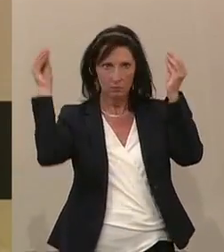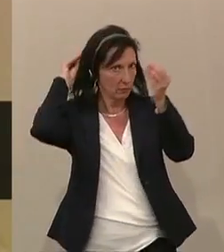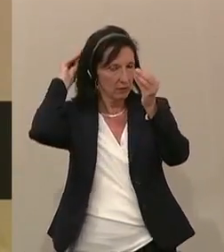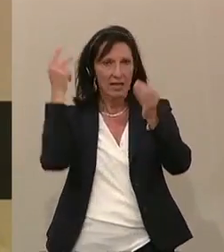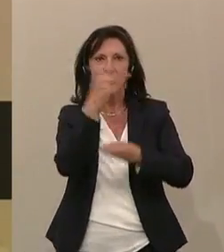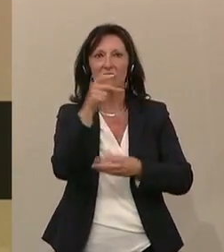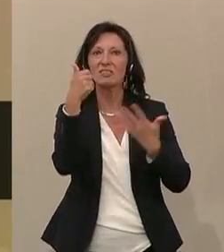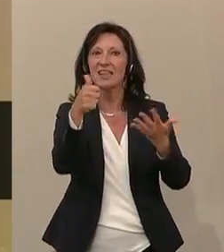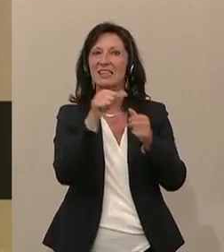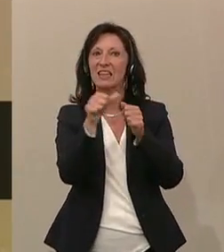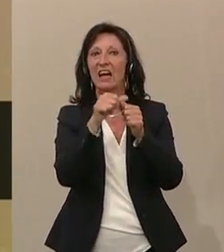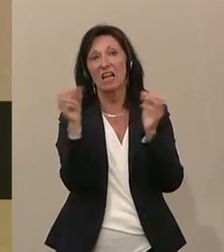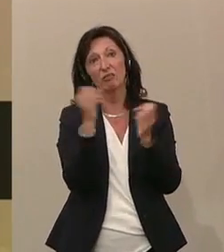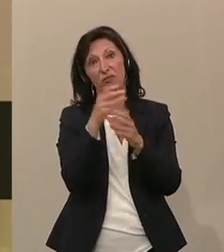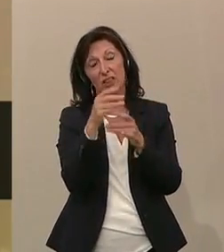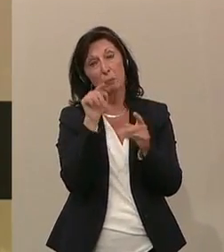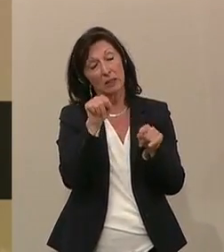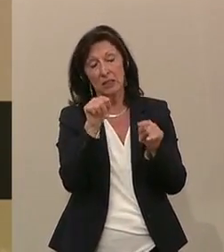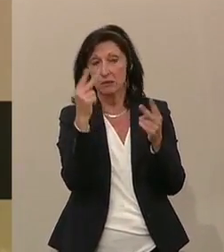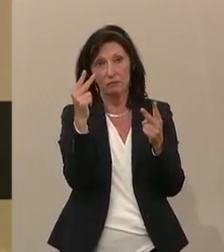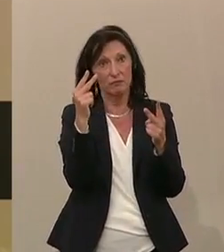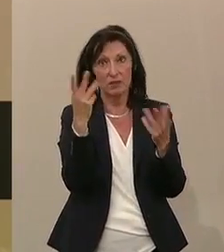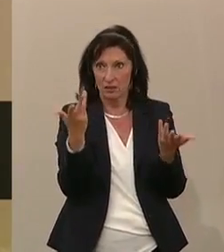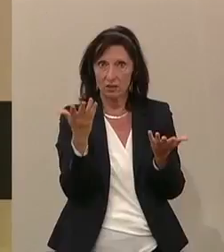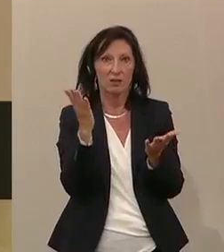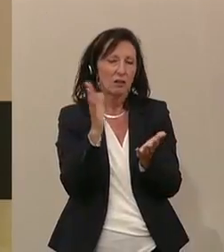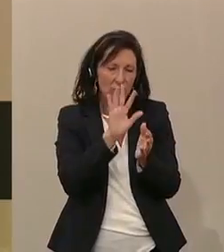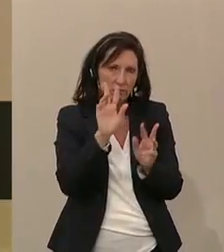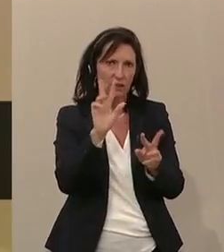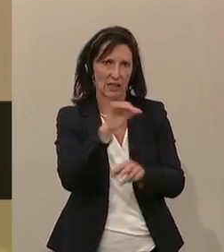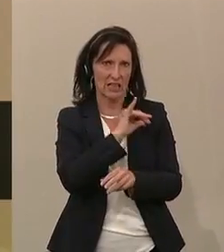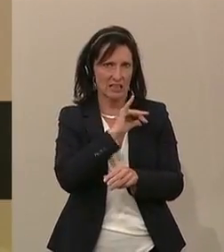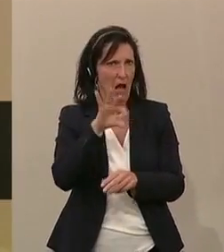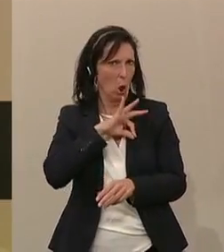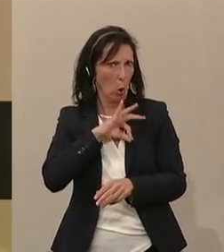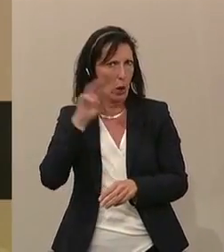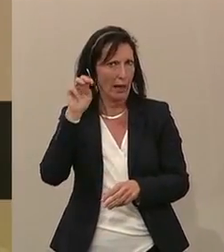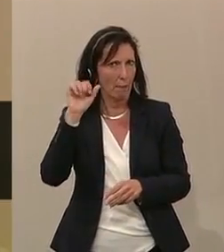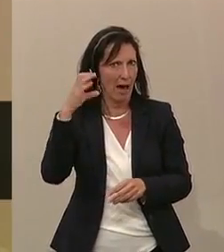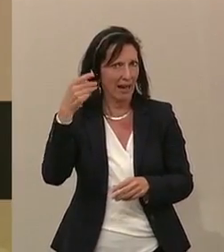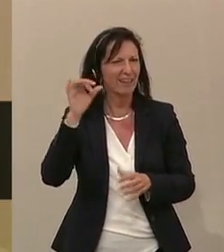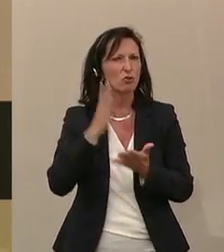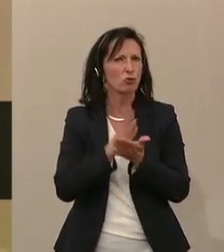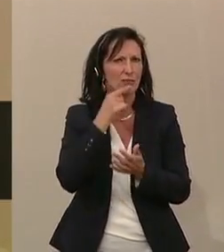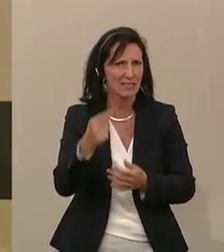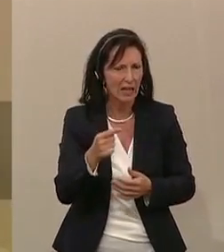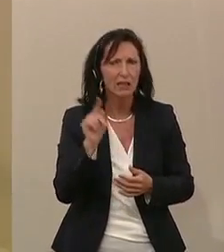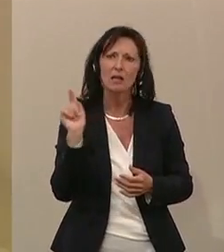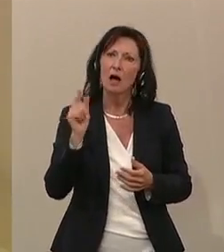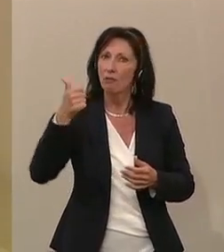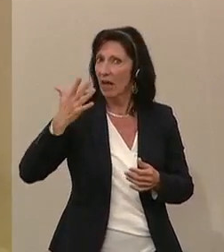360-Grad-Feedback ist eine, glaube ich, ganz wesentliche, interessante Geschichte. Der Kollege Machetti hat das ja schon ausgeführt. Da geht es natürlich darum, dass man auf der einen